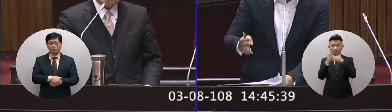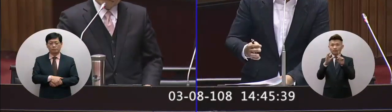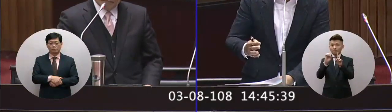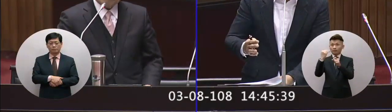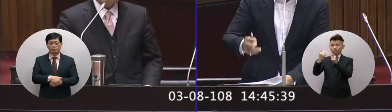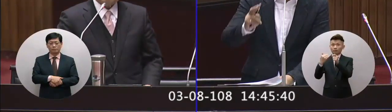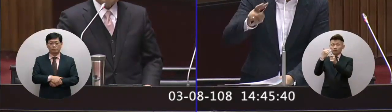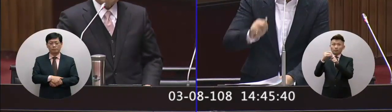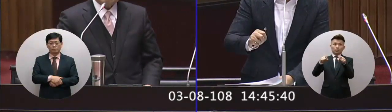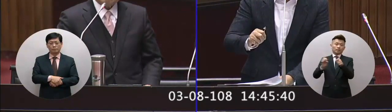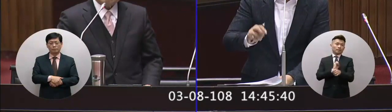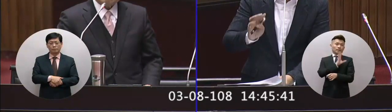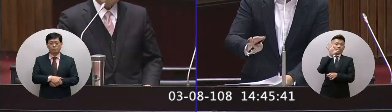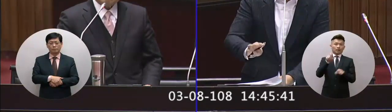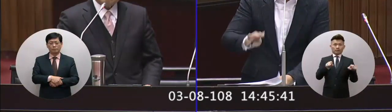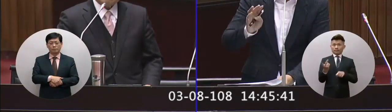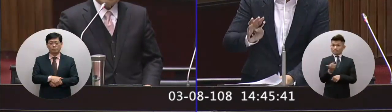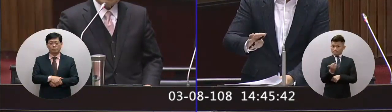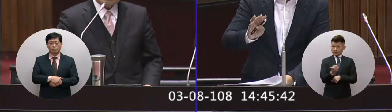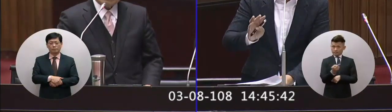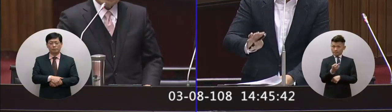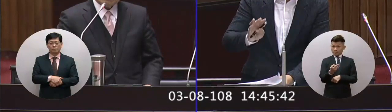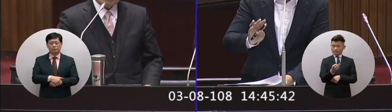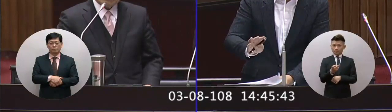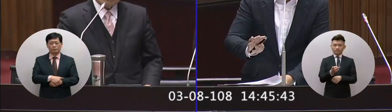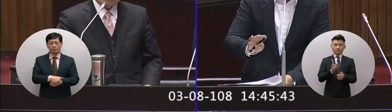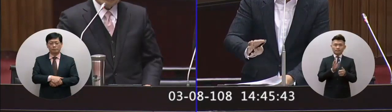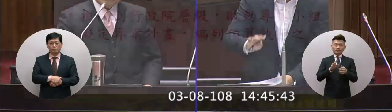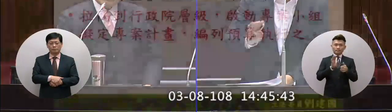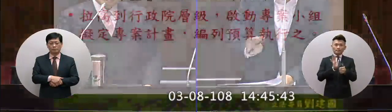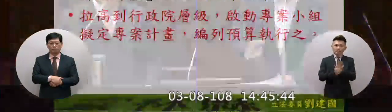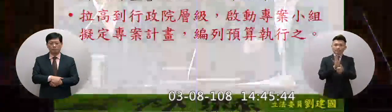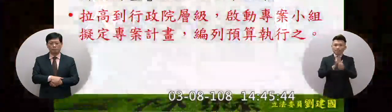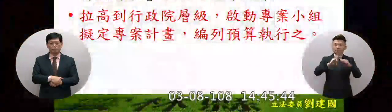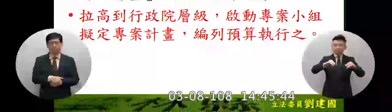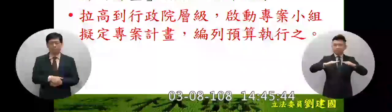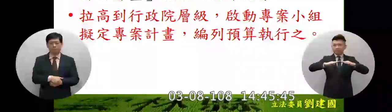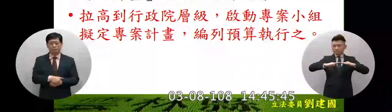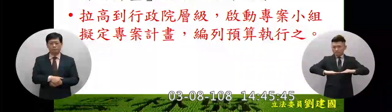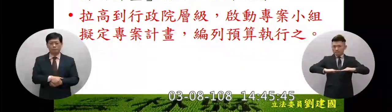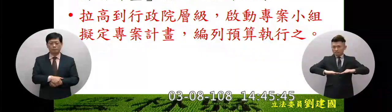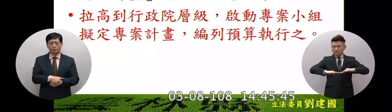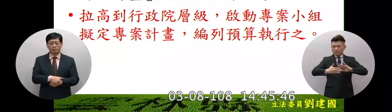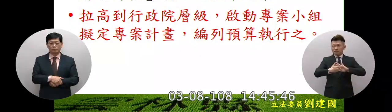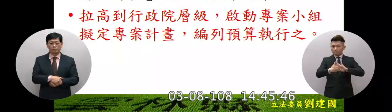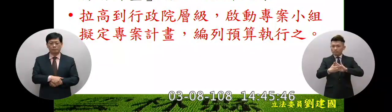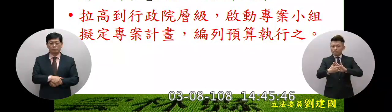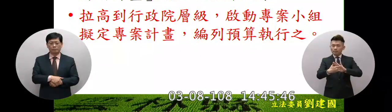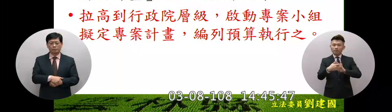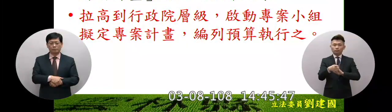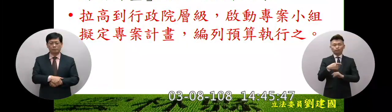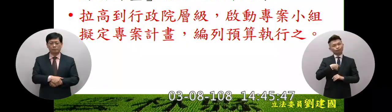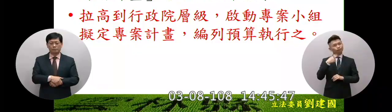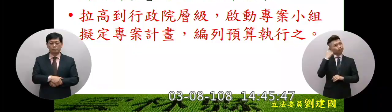就結束了但是這兩個計劃現任無法讓地層下線真的可以看到減緩的趨勢